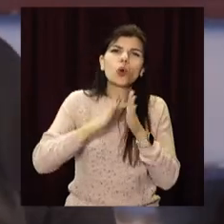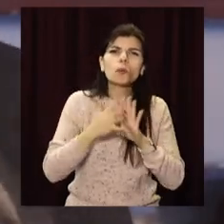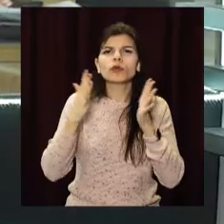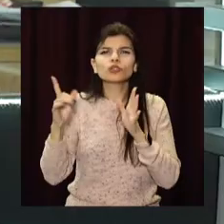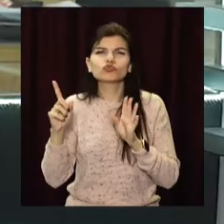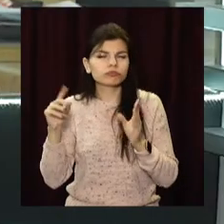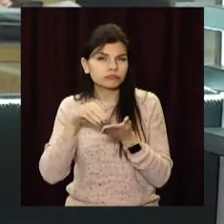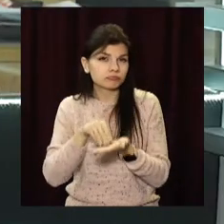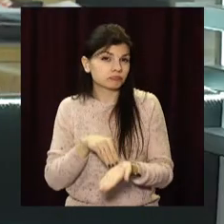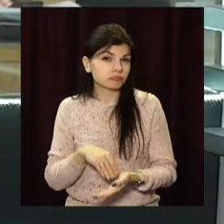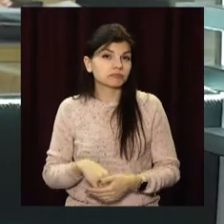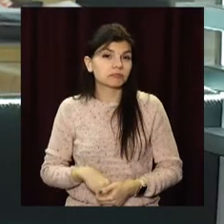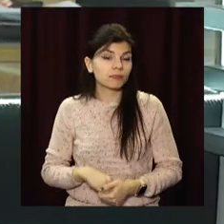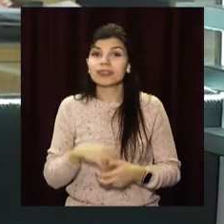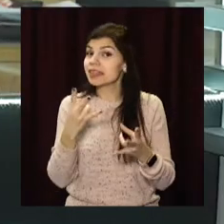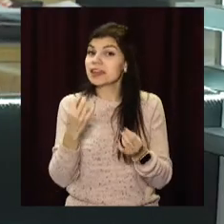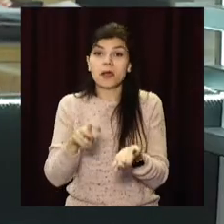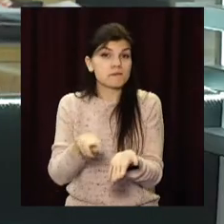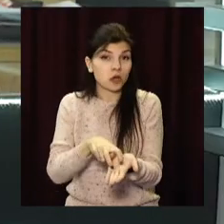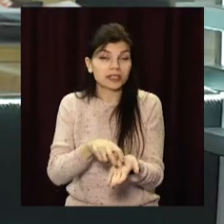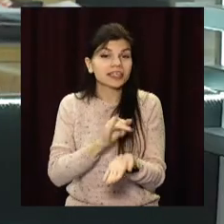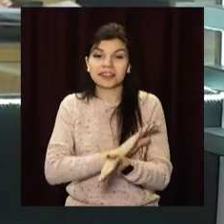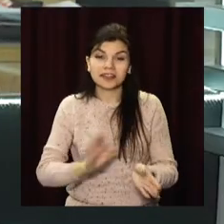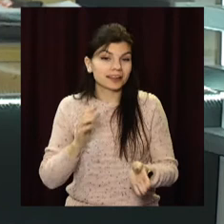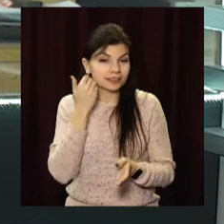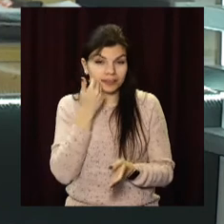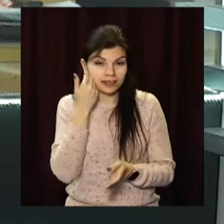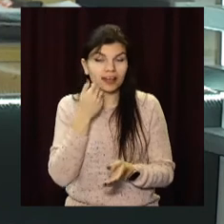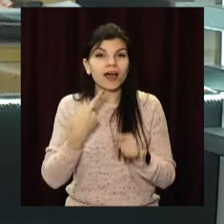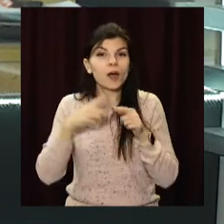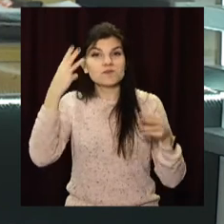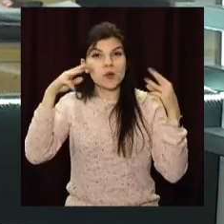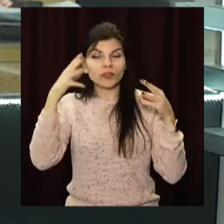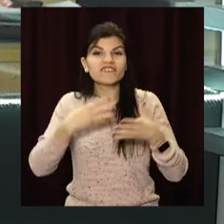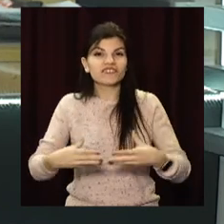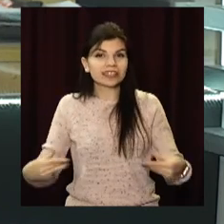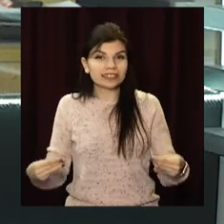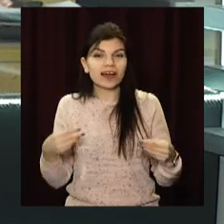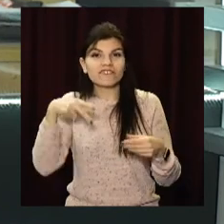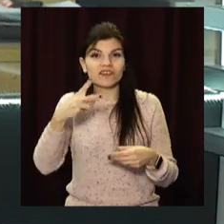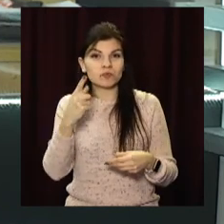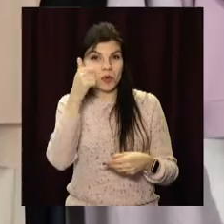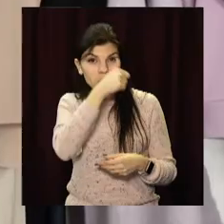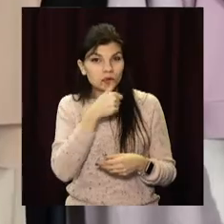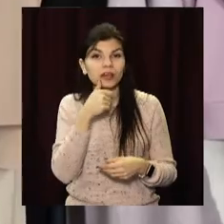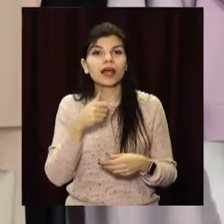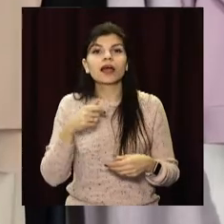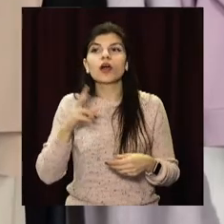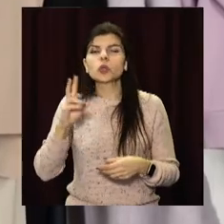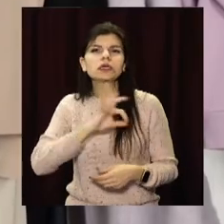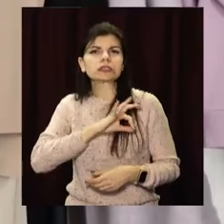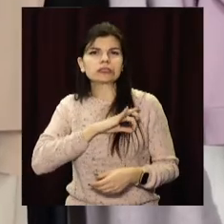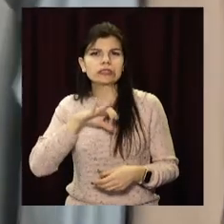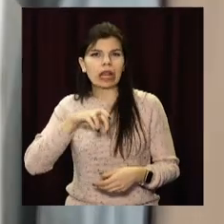палацу. Не боятися і не соромитися, говорять модні тренди весни 2021-го. Стилісти кажуть, на